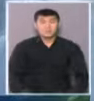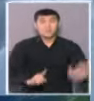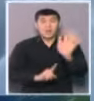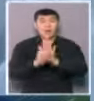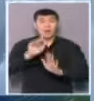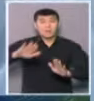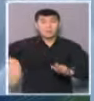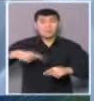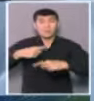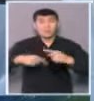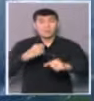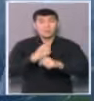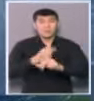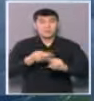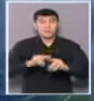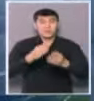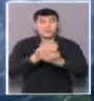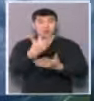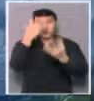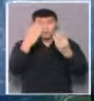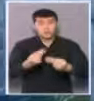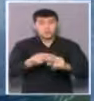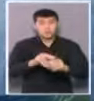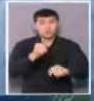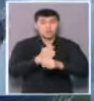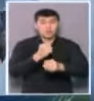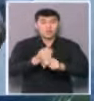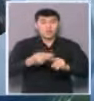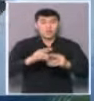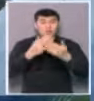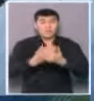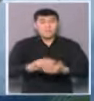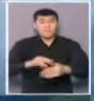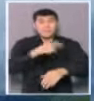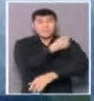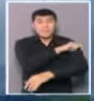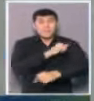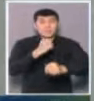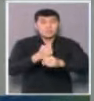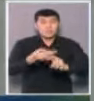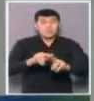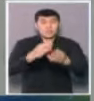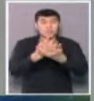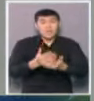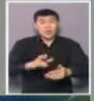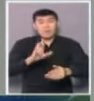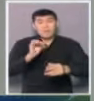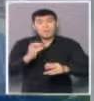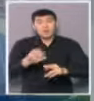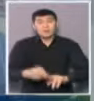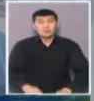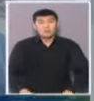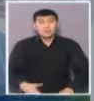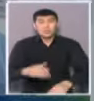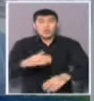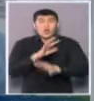Алғашқысынан кейін бойын жайсыздық билеген, үш күнде денеде ауырсыну сезілген. Алайда бұл медициналық тілмен қалыпты жағдай, дейді Бақытгүл Қайыржанқызы.